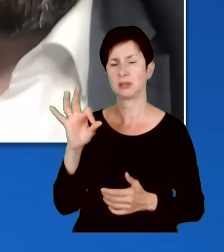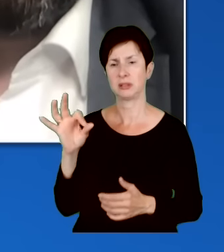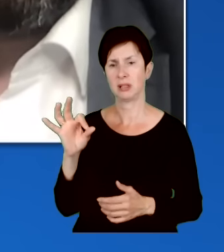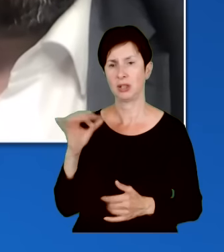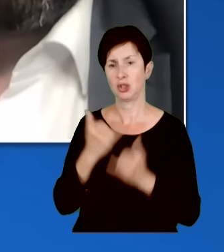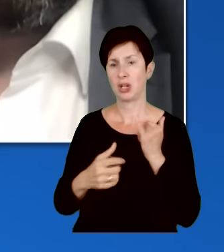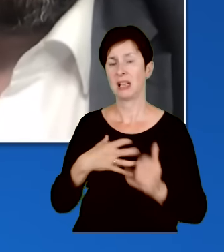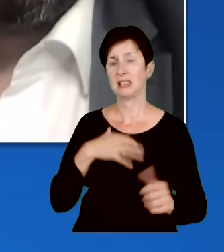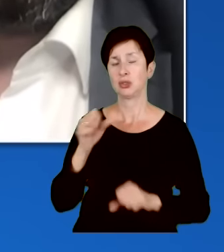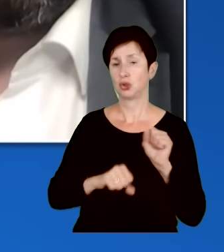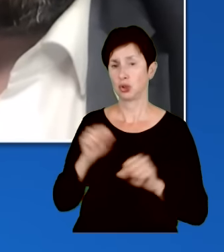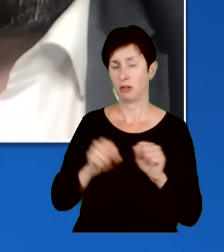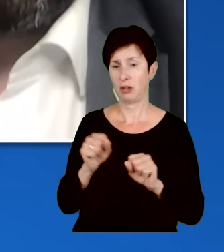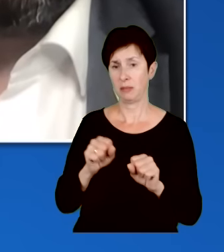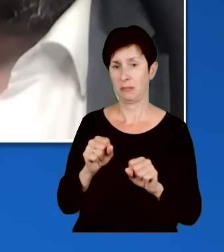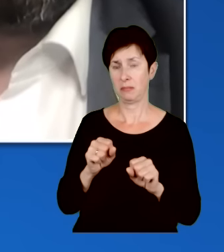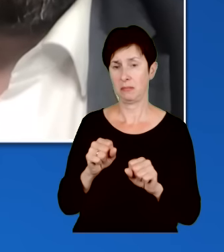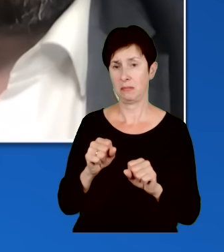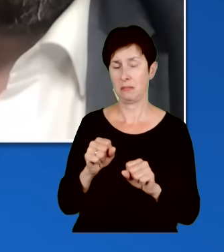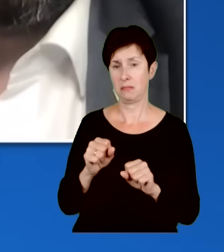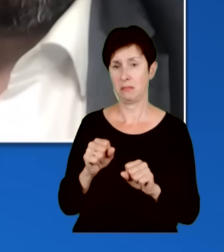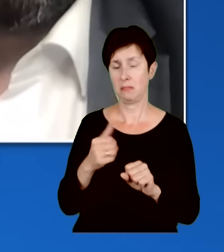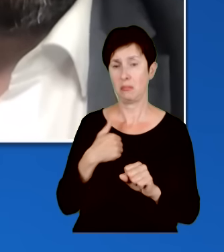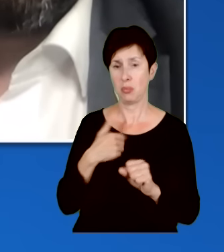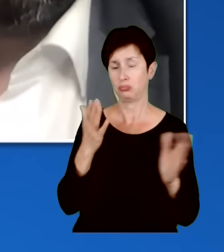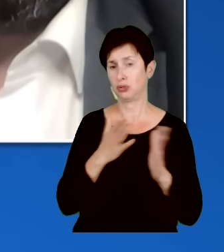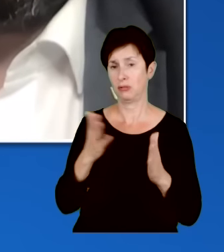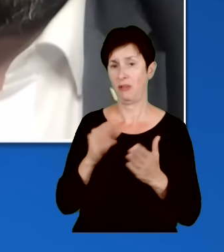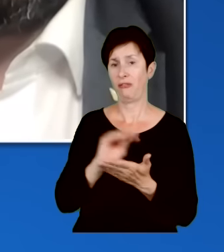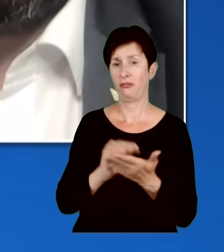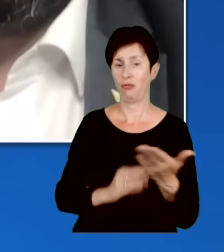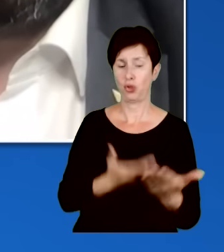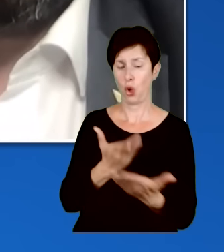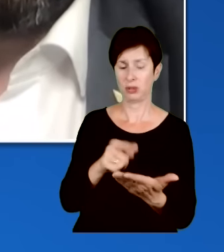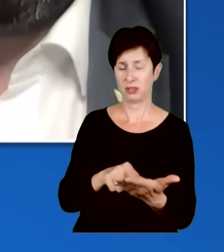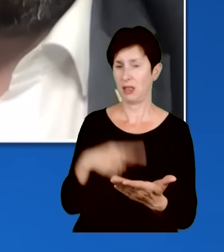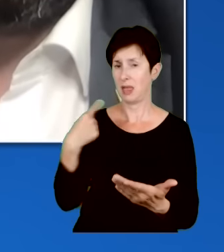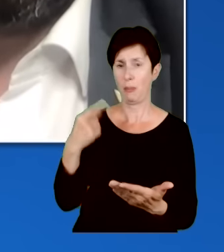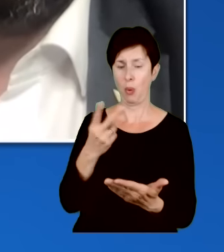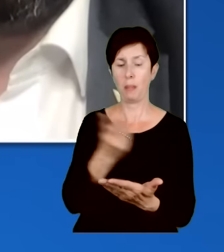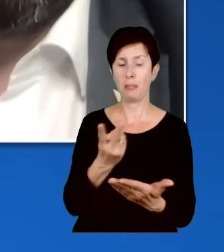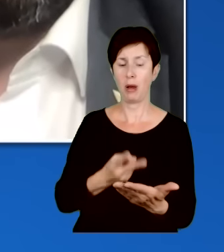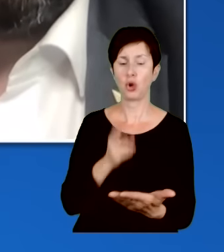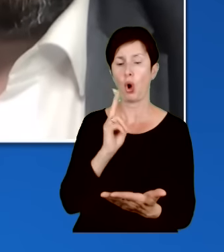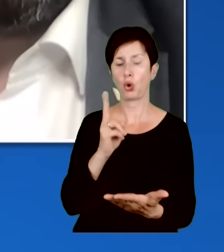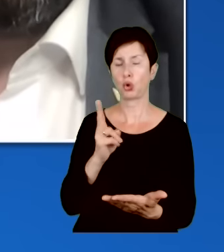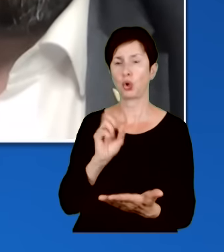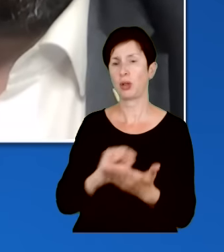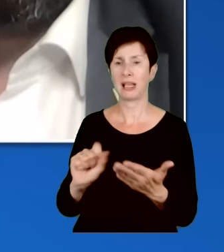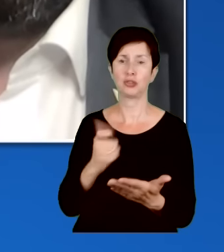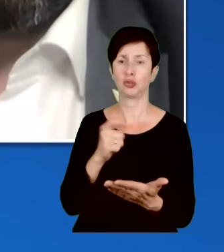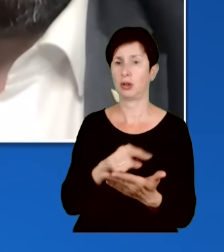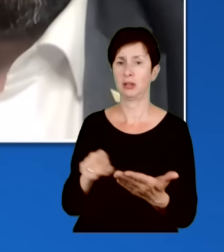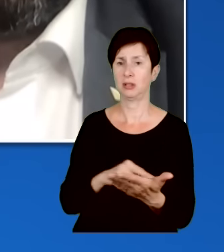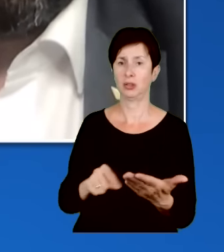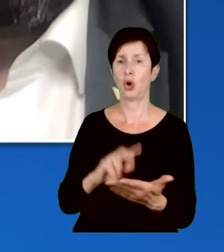sędziowie mieli przygotowane wnioski nie patrzyli na to co jest na tych wnioskach Kto jest na tych wnioskach kto ma być